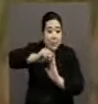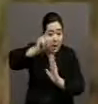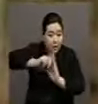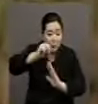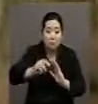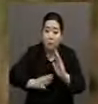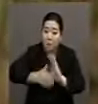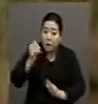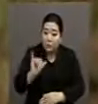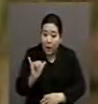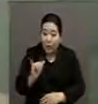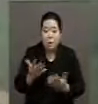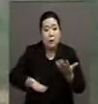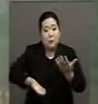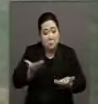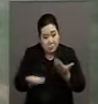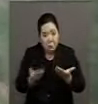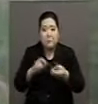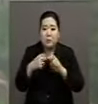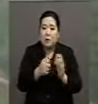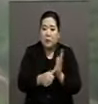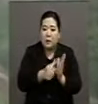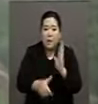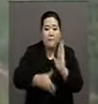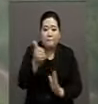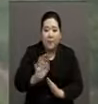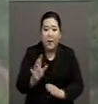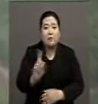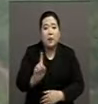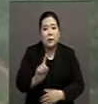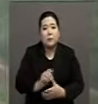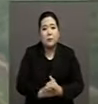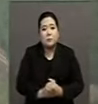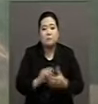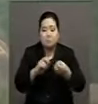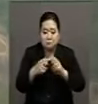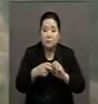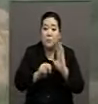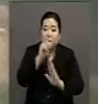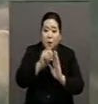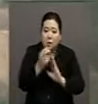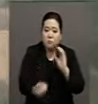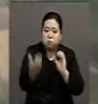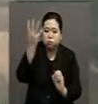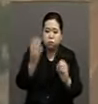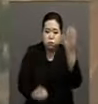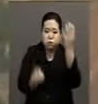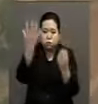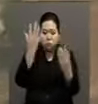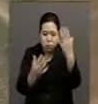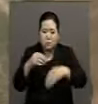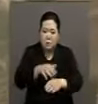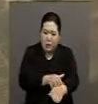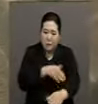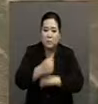รือนี่คืออากาศเก่าไม่ถูกที่คันกันแน่ป่าหัวโล้นที่น่านเป็นปัญหาที่สะสมเรื้อรังมากว่า50ปีแล้ว